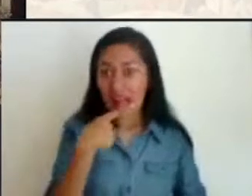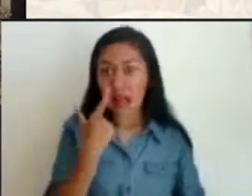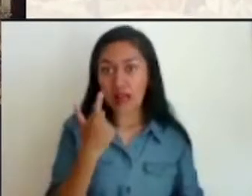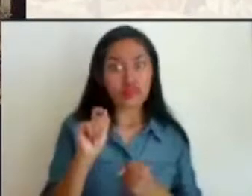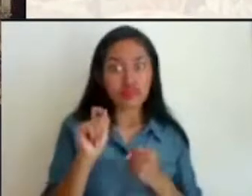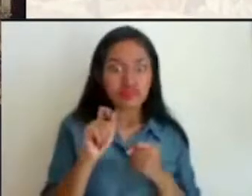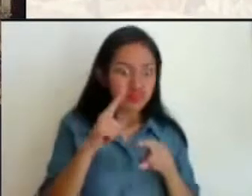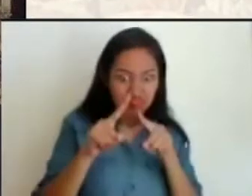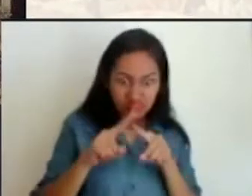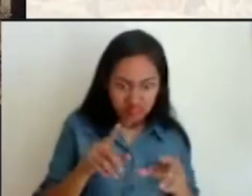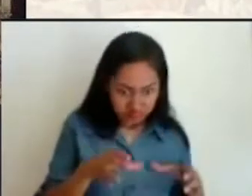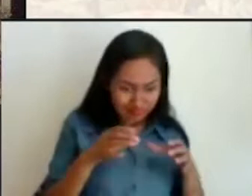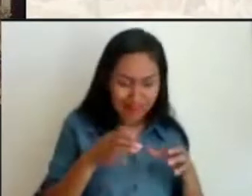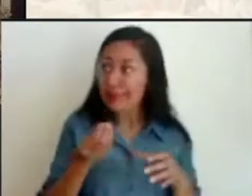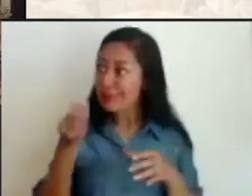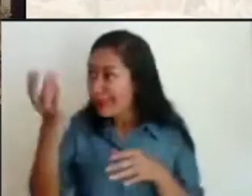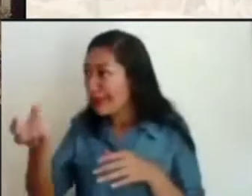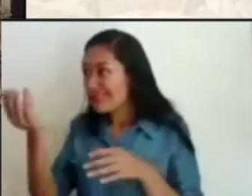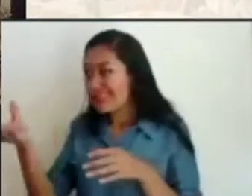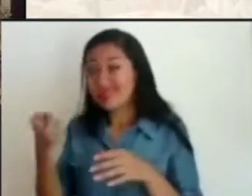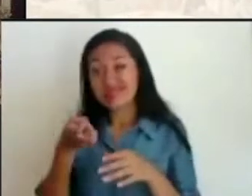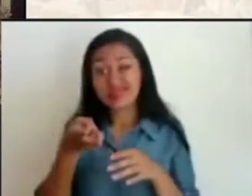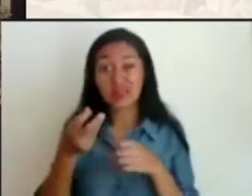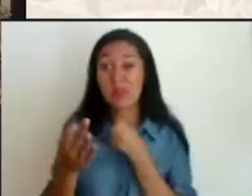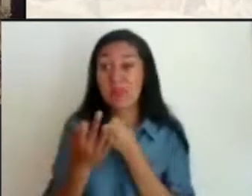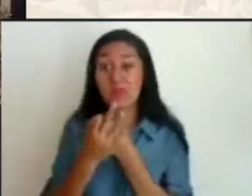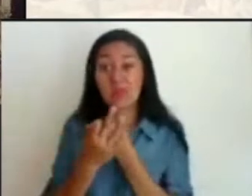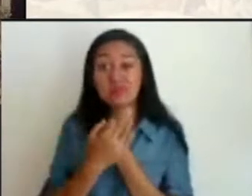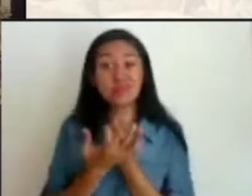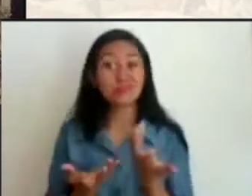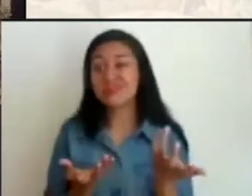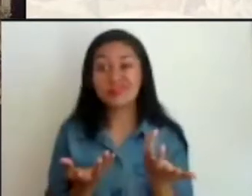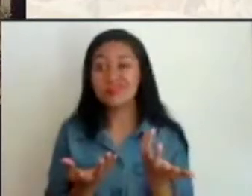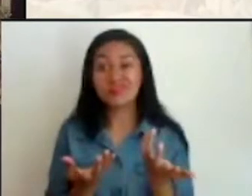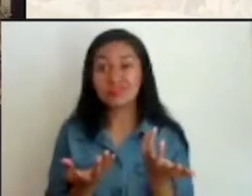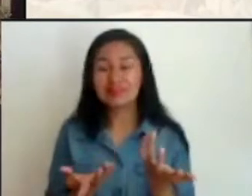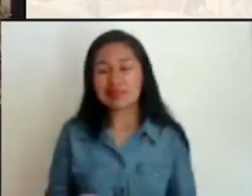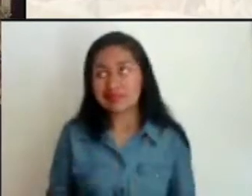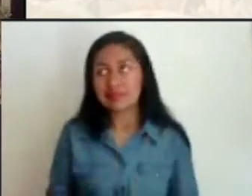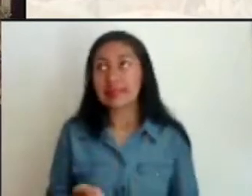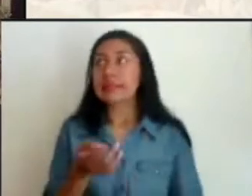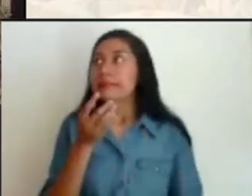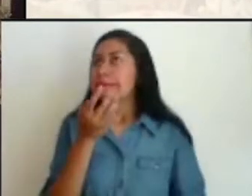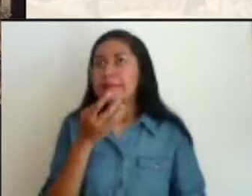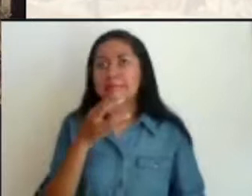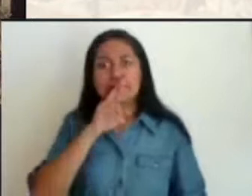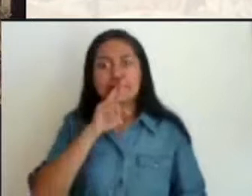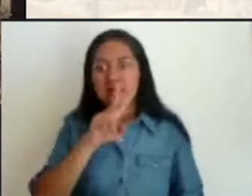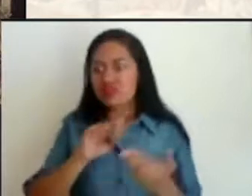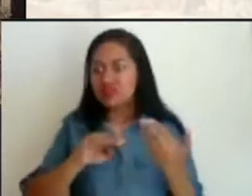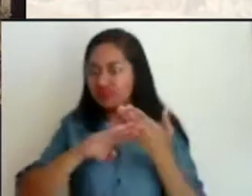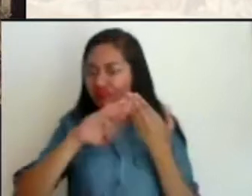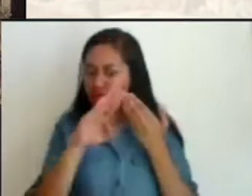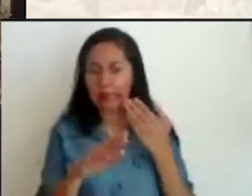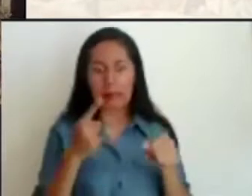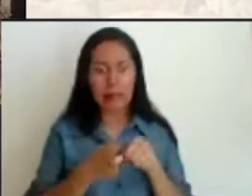manifestaron casi siempre ineficaces, pero siempre se llegó a la conclusión de que el aislamiento era la medida más